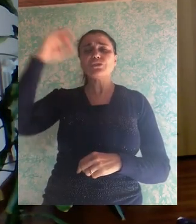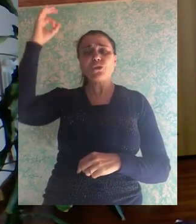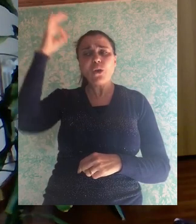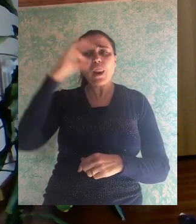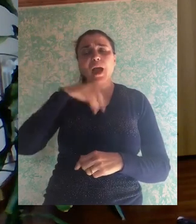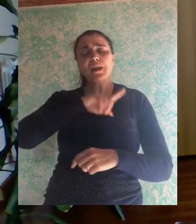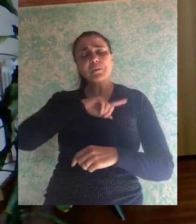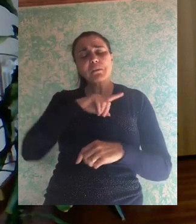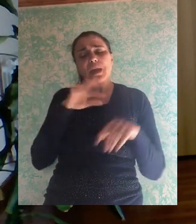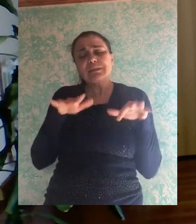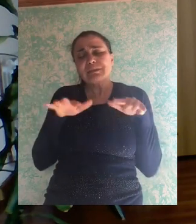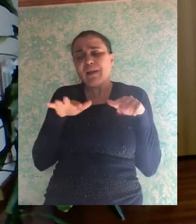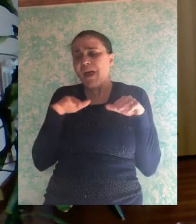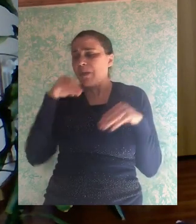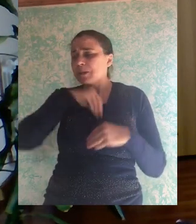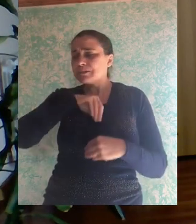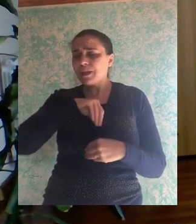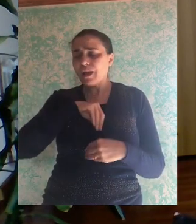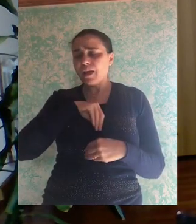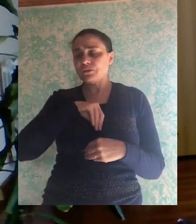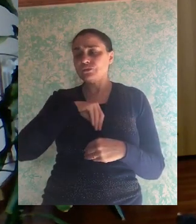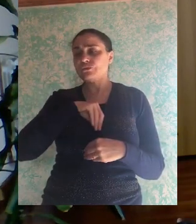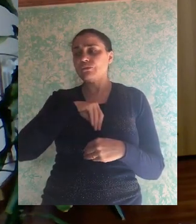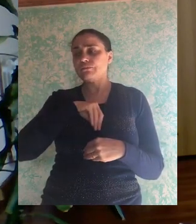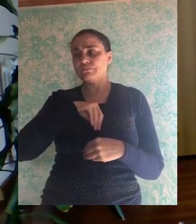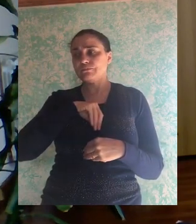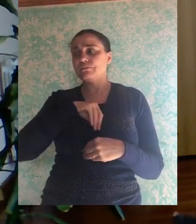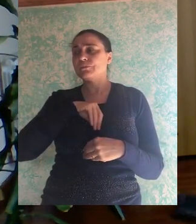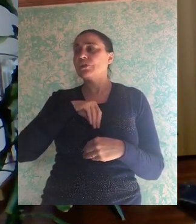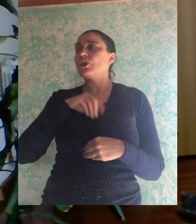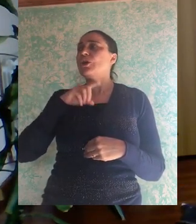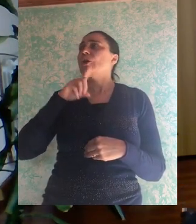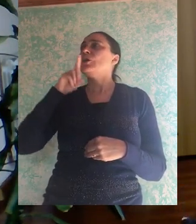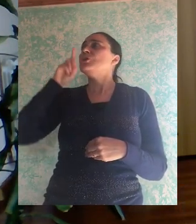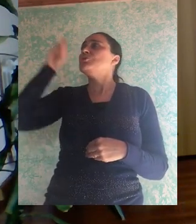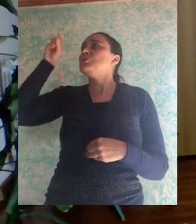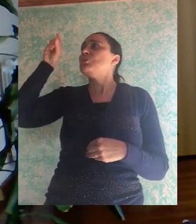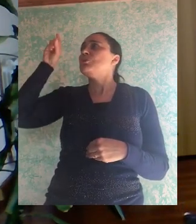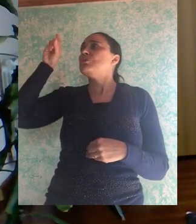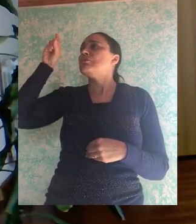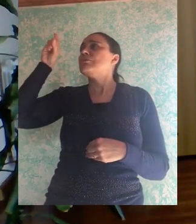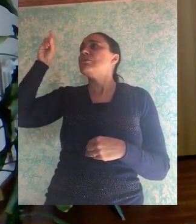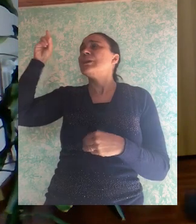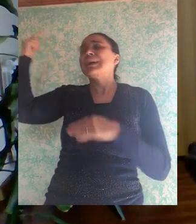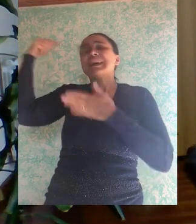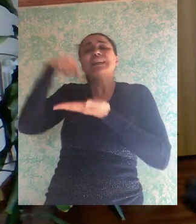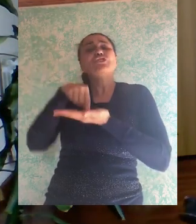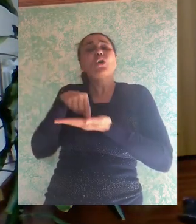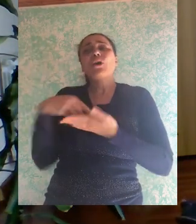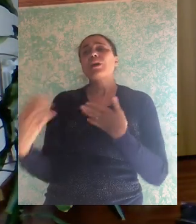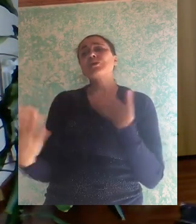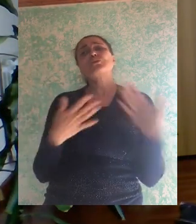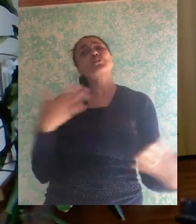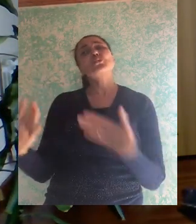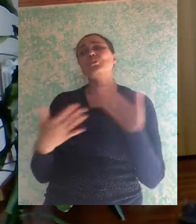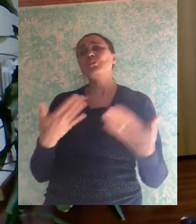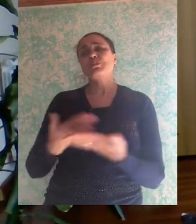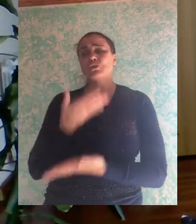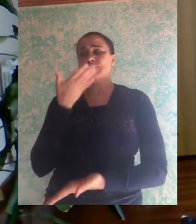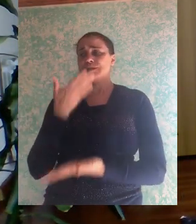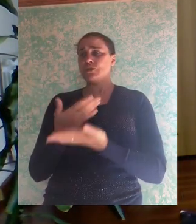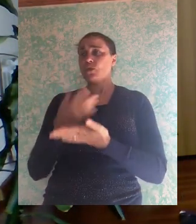è tutta tremante e tu o signore fino a quando ritorna o signore